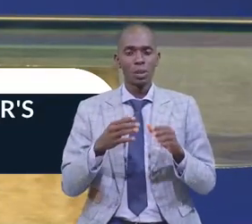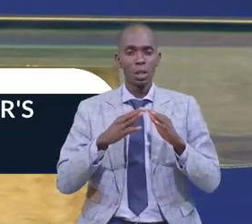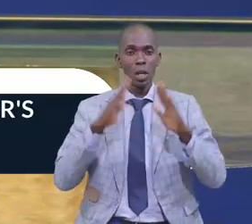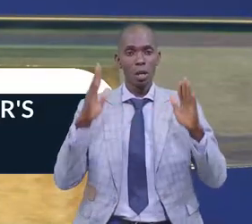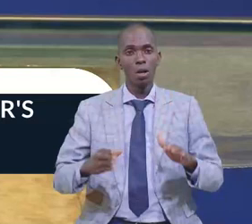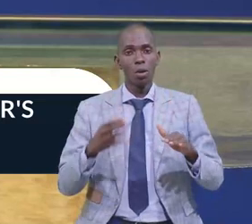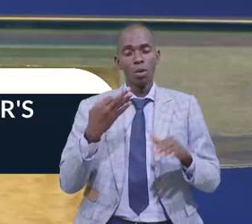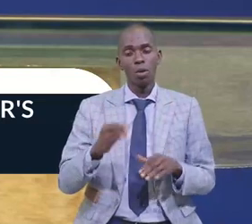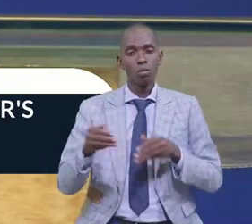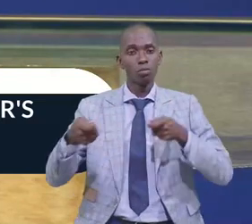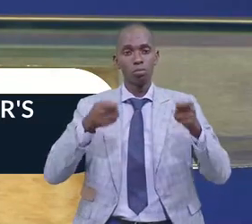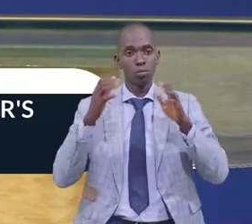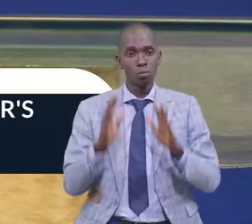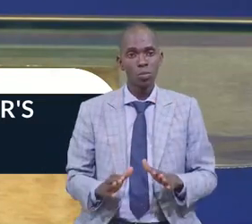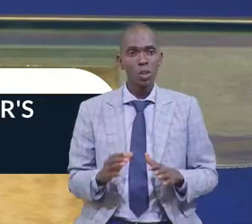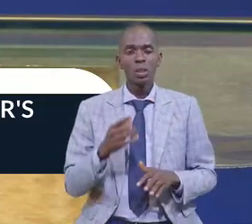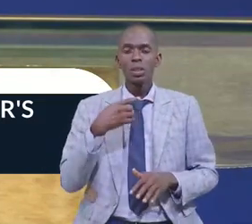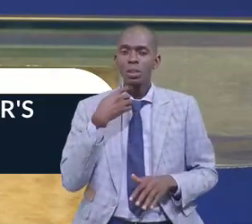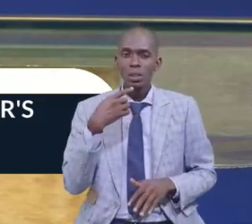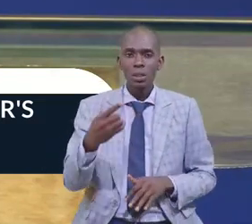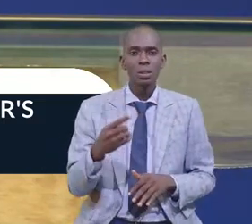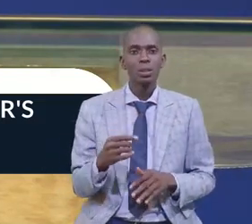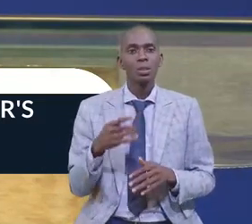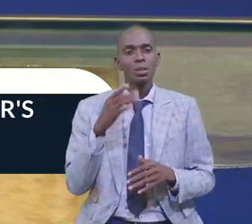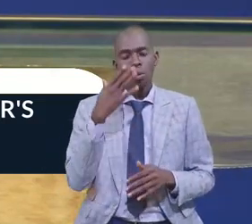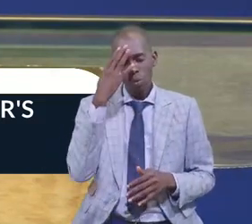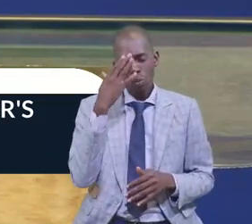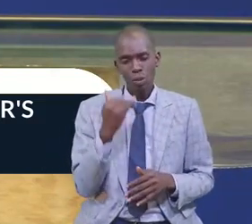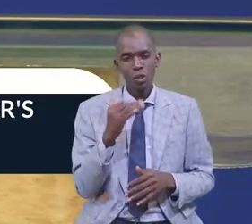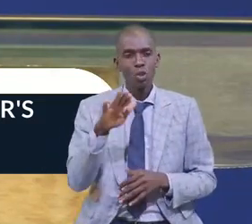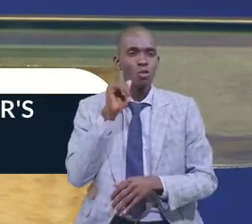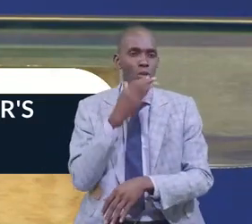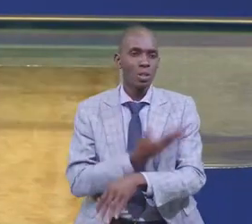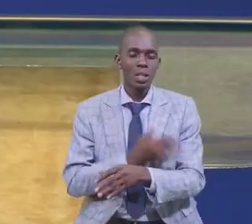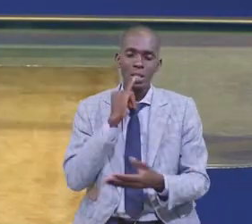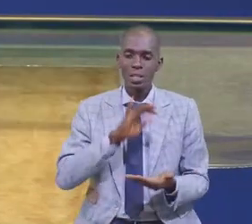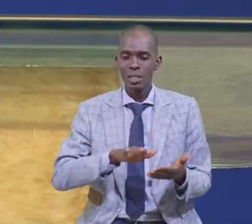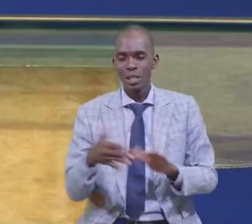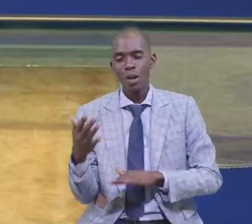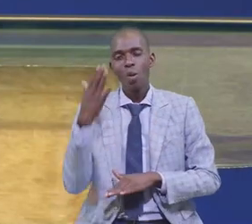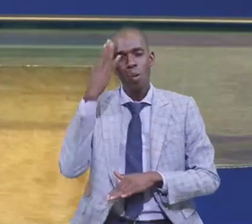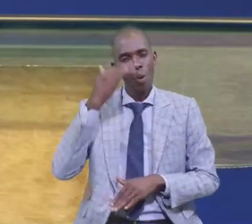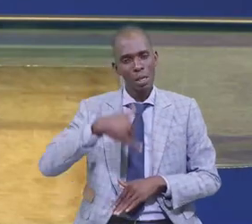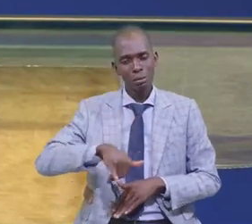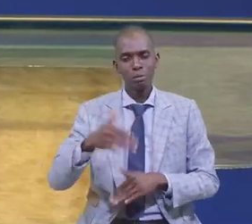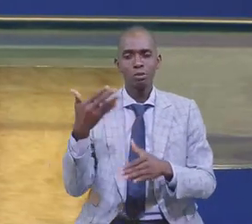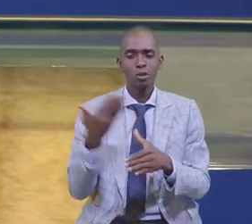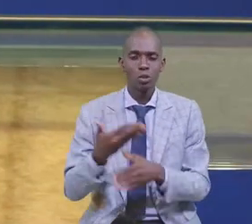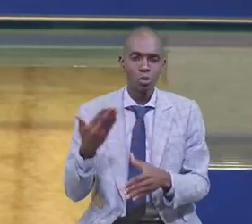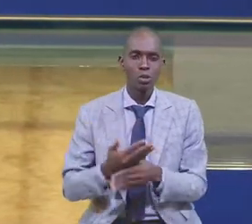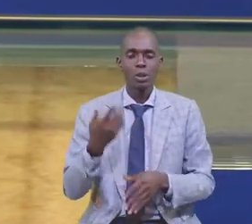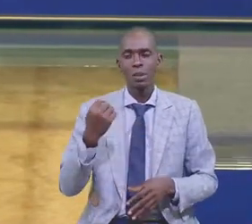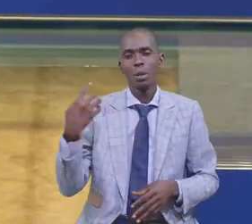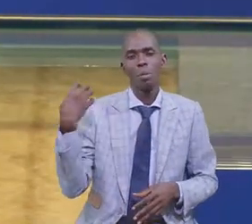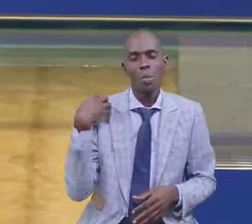synagogue des gens qui disent, ta fille est morte. Pourquoi importuner davantage le